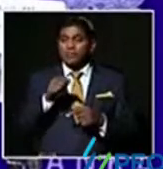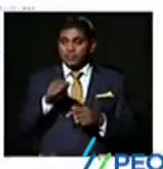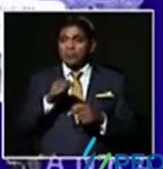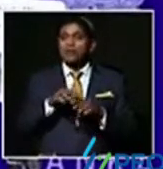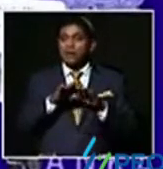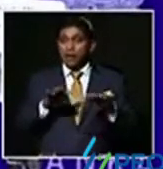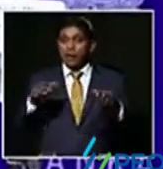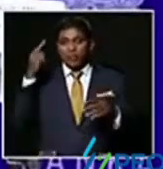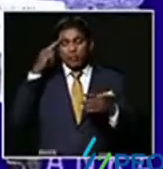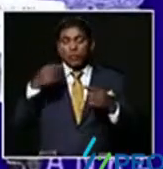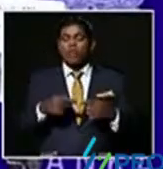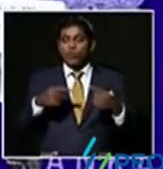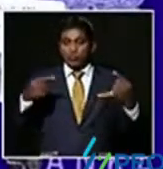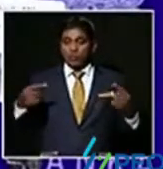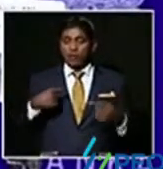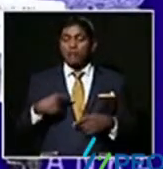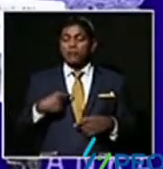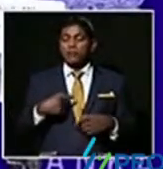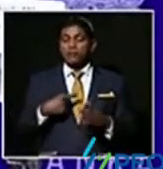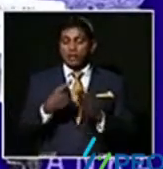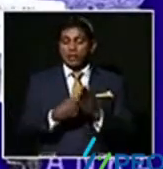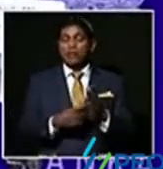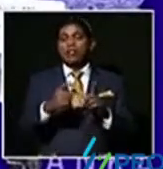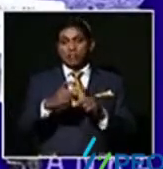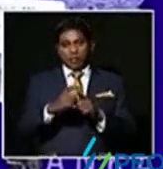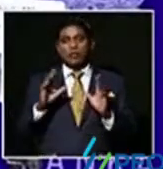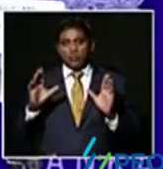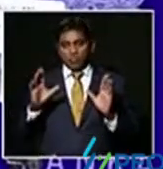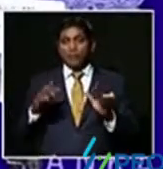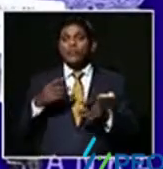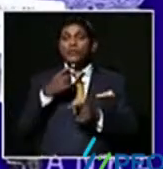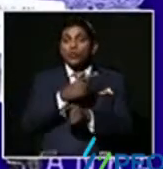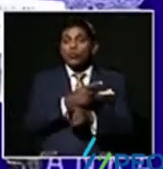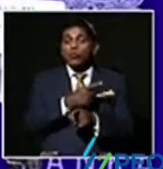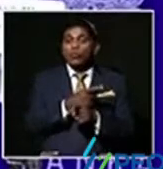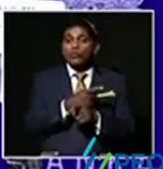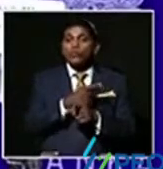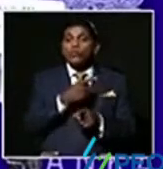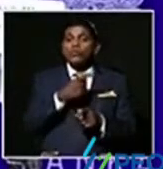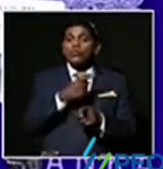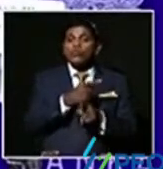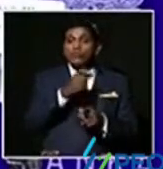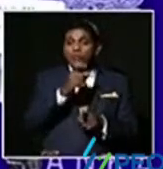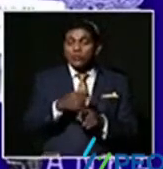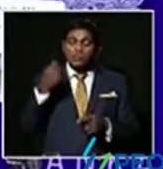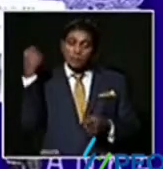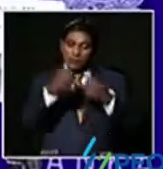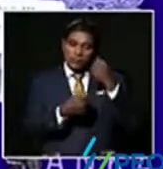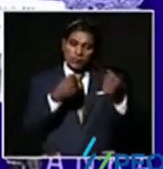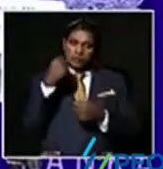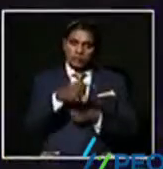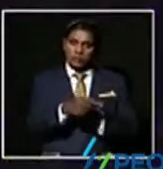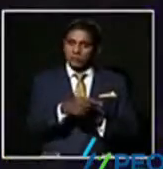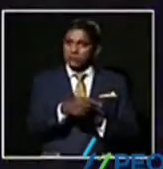එරෙහිව තදින් නීතිය ක්‍රියාත්මක කරනවා මේ ගුරුවරුන්ට මේ ආකාරයට පහර දීම සම්බන්ධයෙන්.